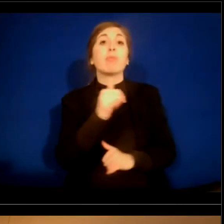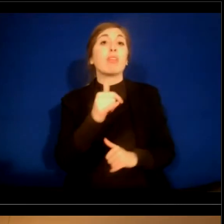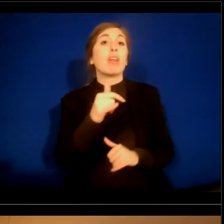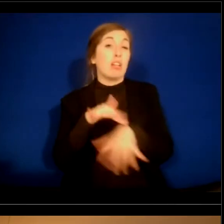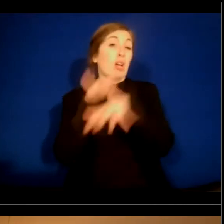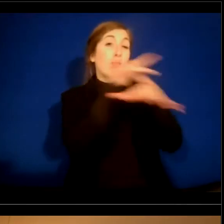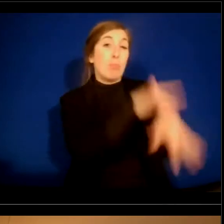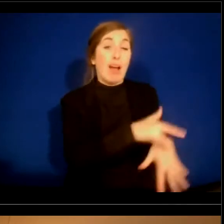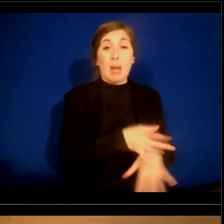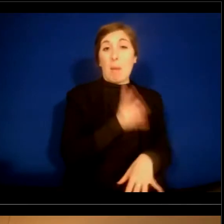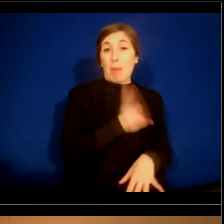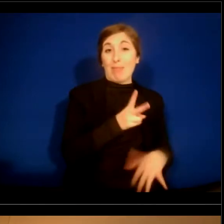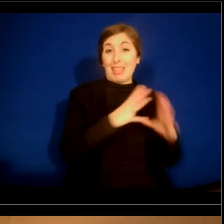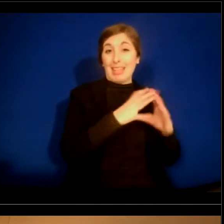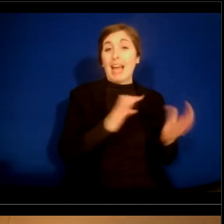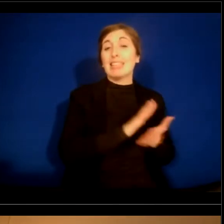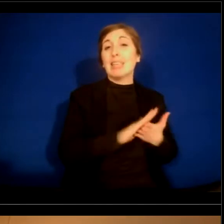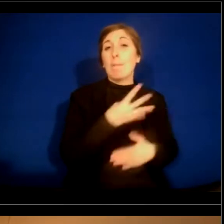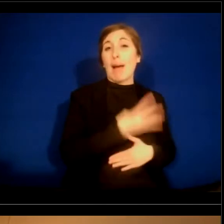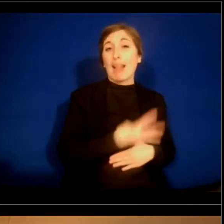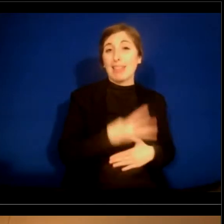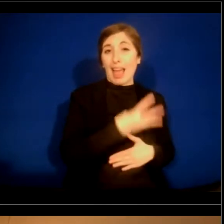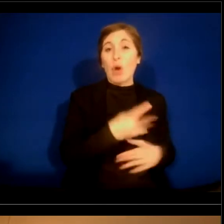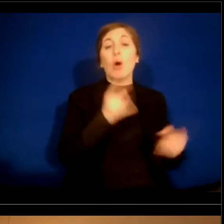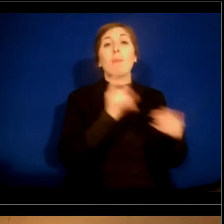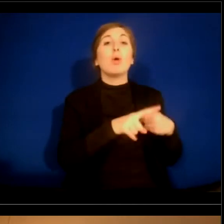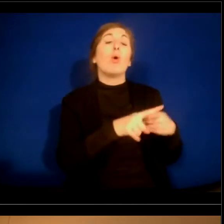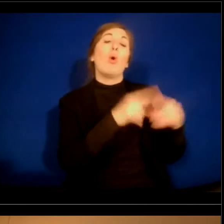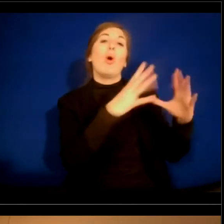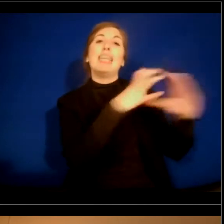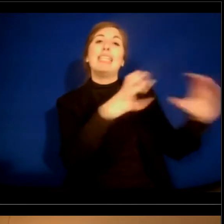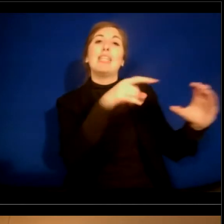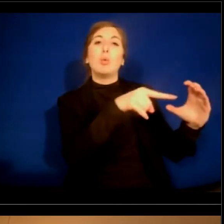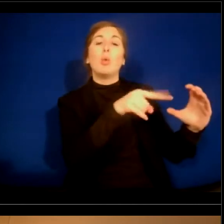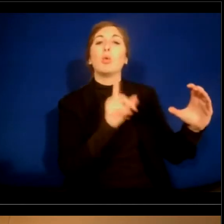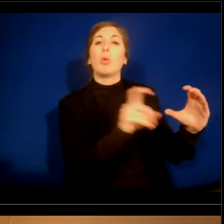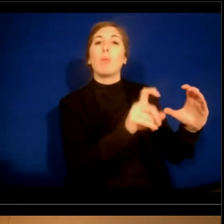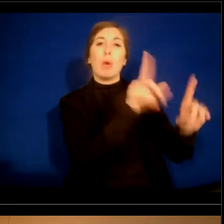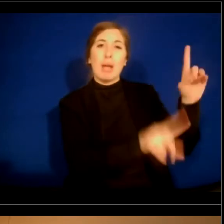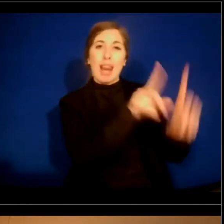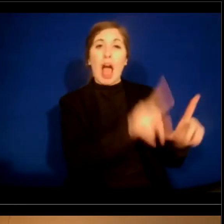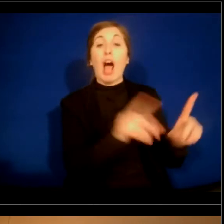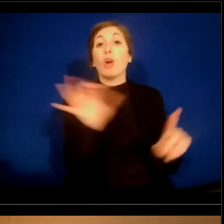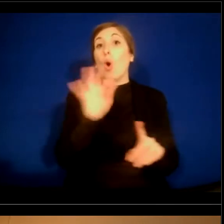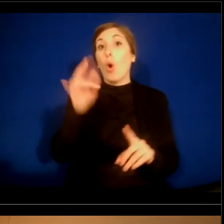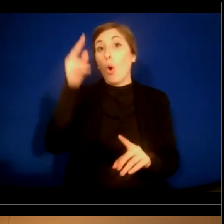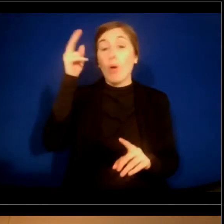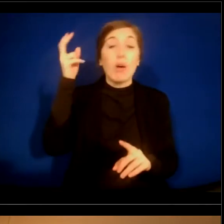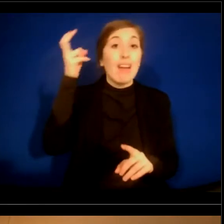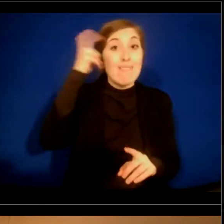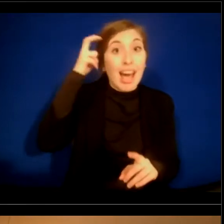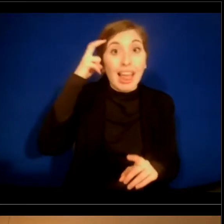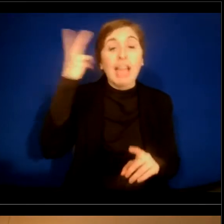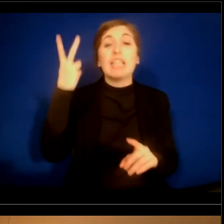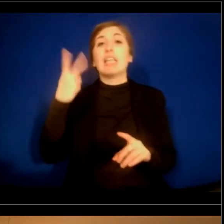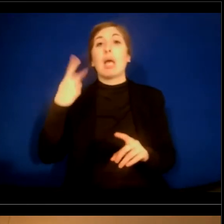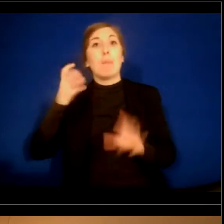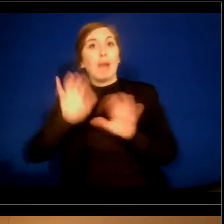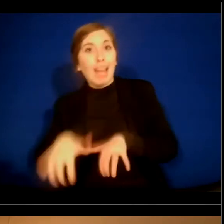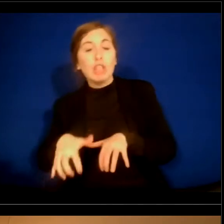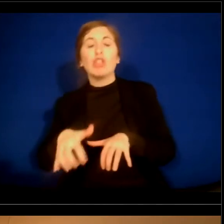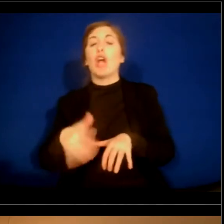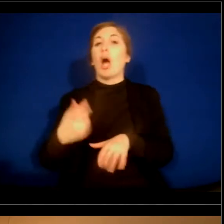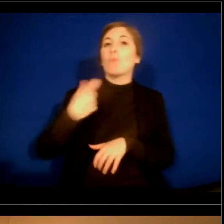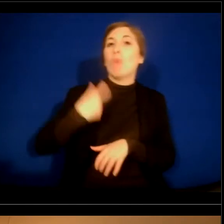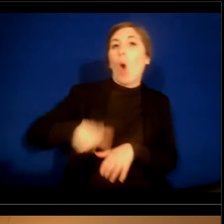Pavia e l'Istituto dei Tumori di Milano, poi subito a Varese, Brescia, Monza.